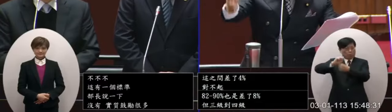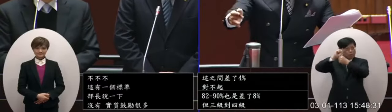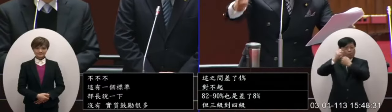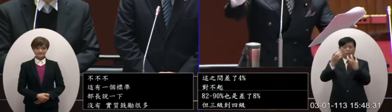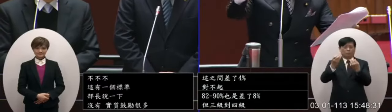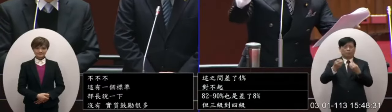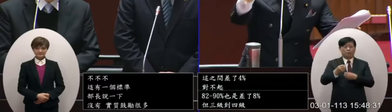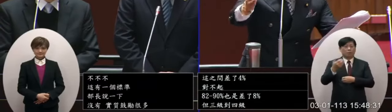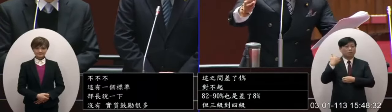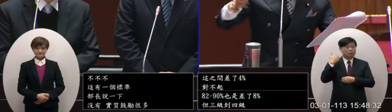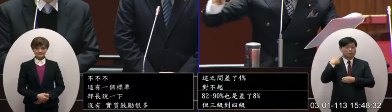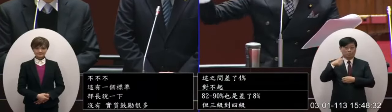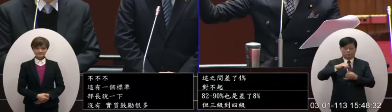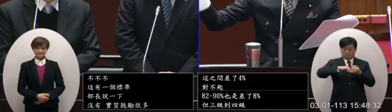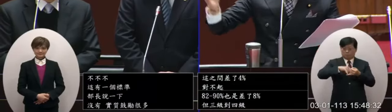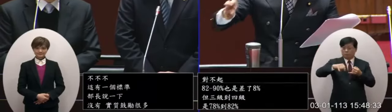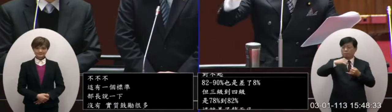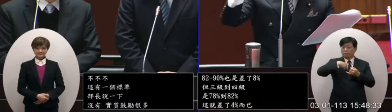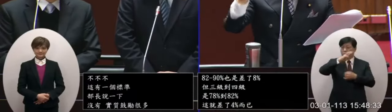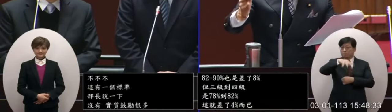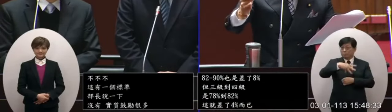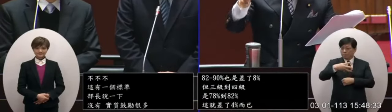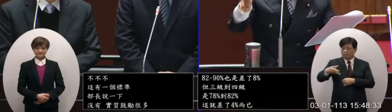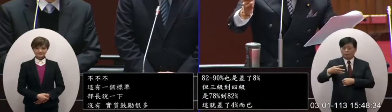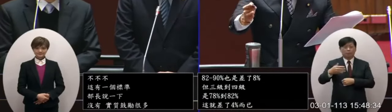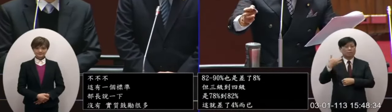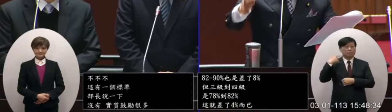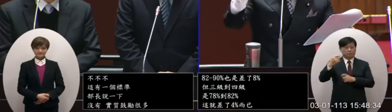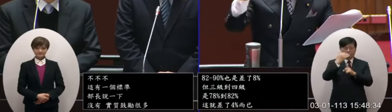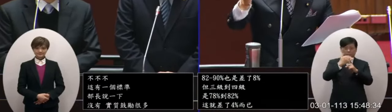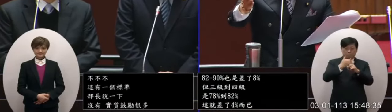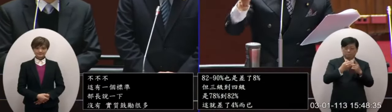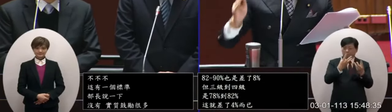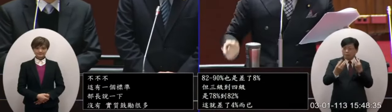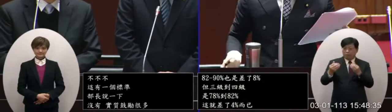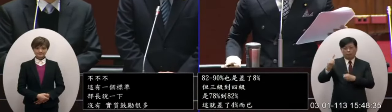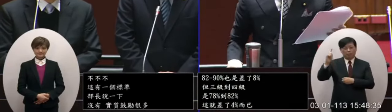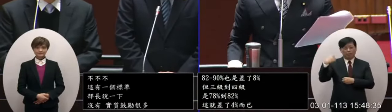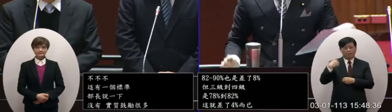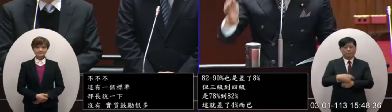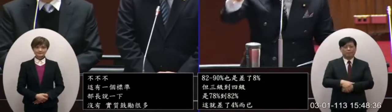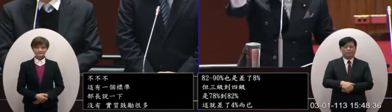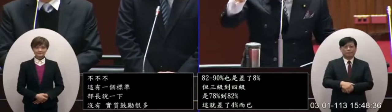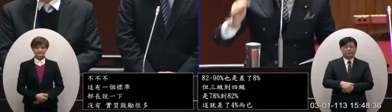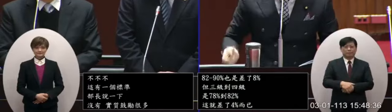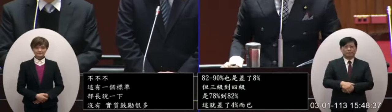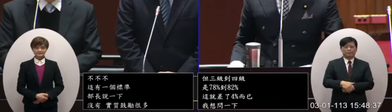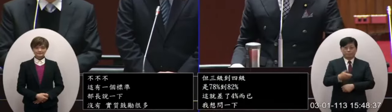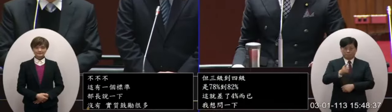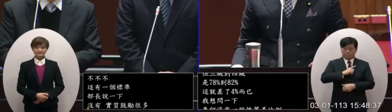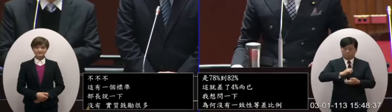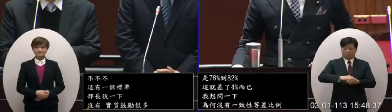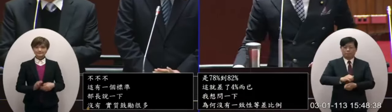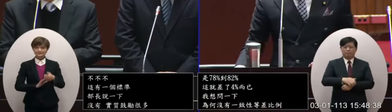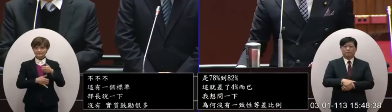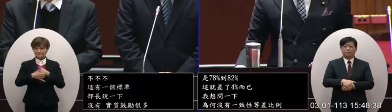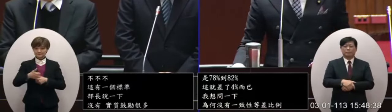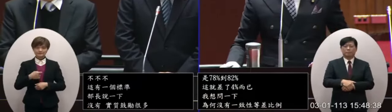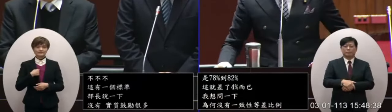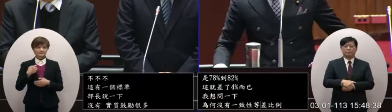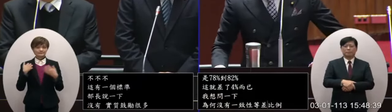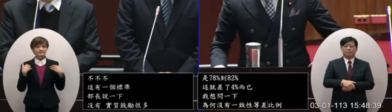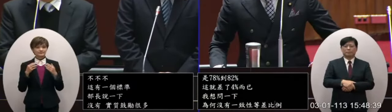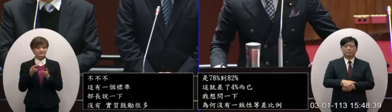这当时这样子的一个表格，当时这样的比例到底是怎么定的？是政治决定的吗？ 跟那个委员报告一